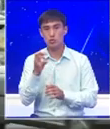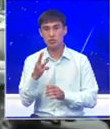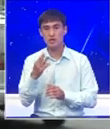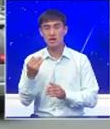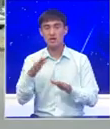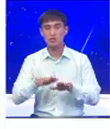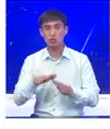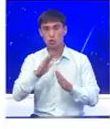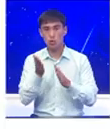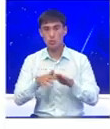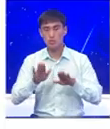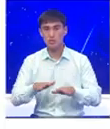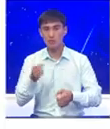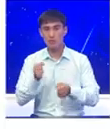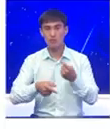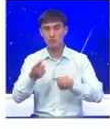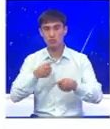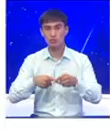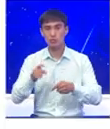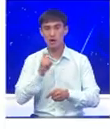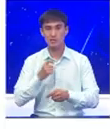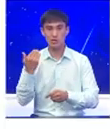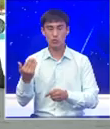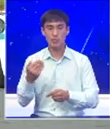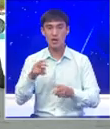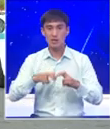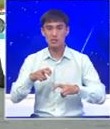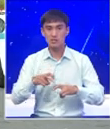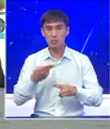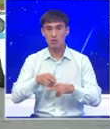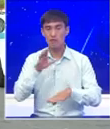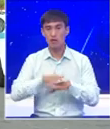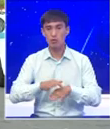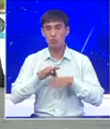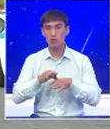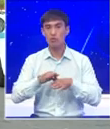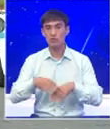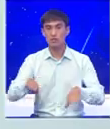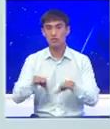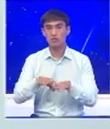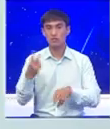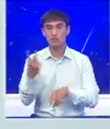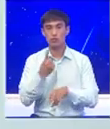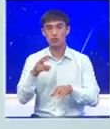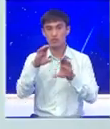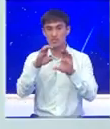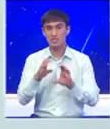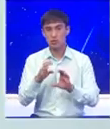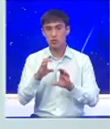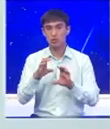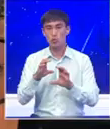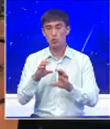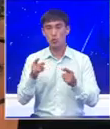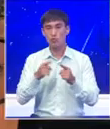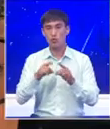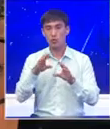горной местности. Автомобиль возвращен законному владельцу. Расследование по данному факту проводится в соответствии с 200-й статьей Уголовного